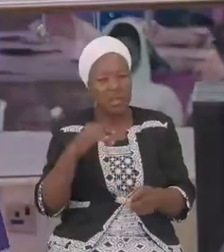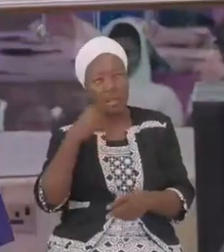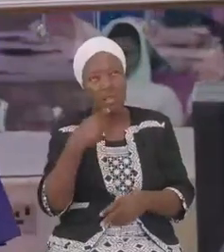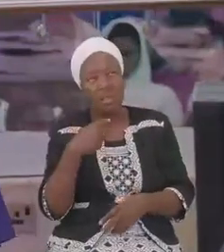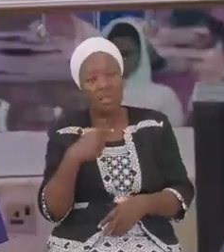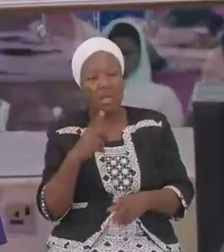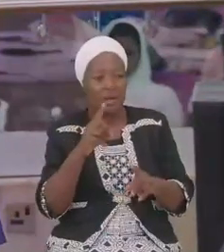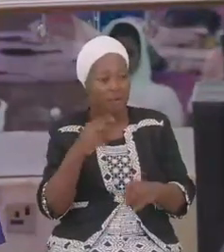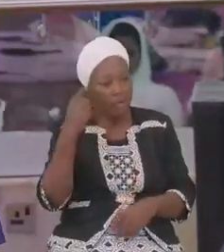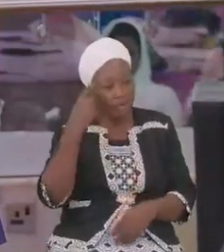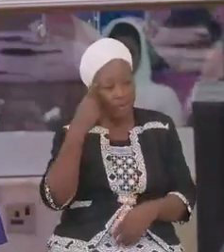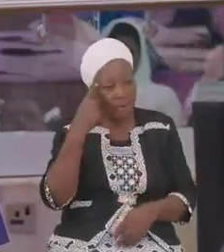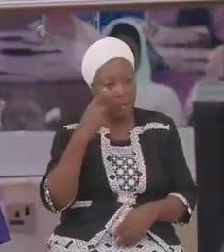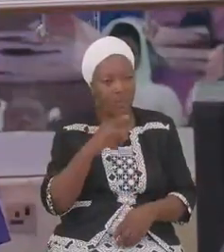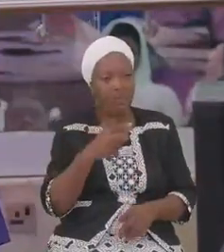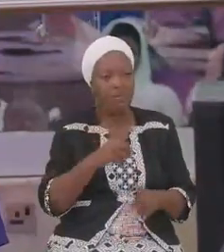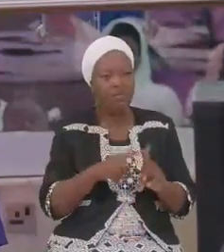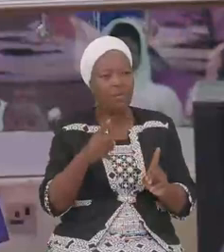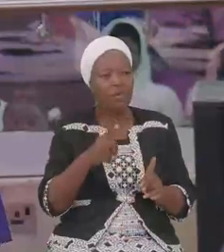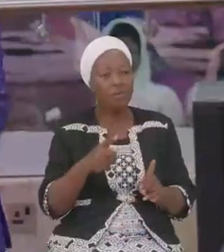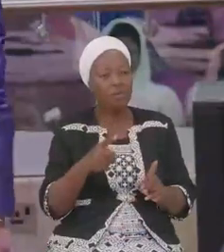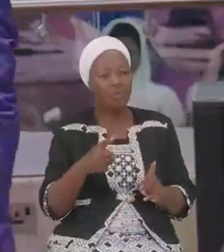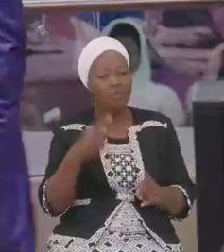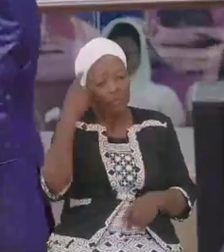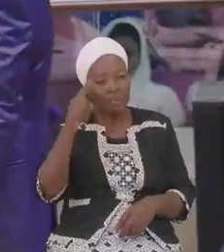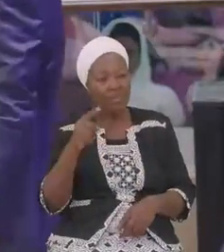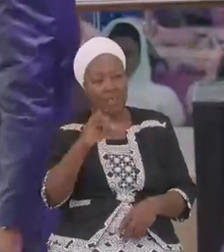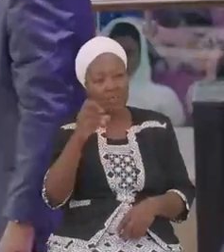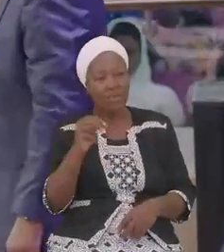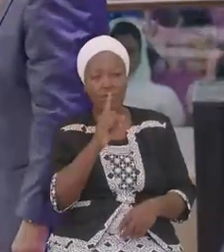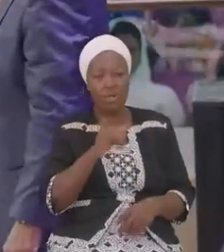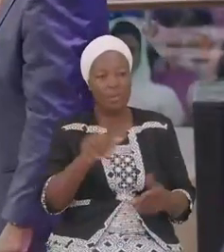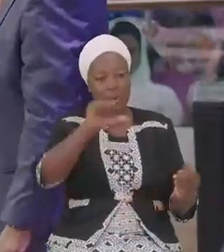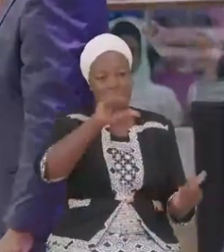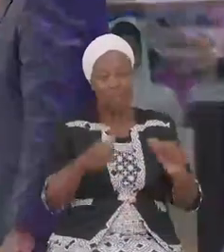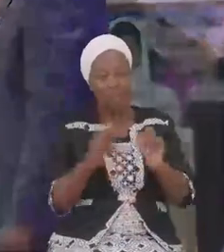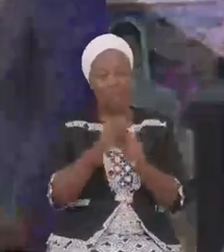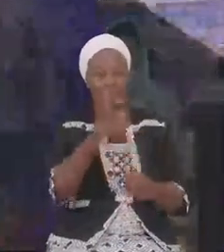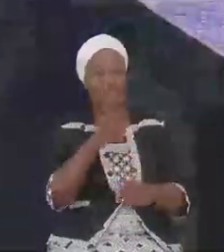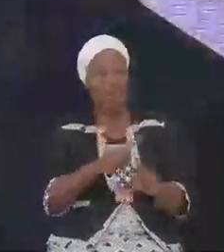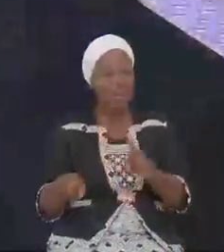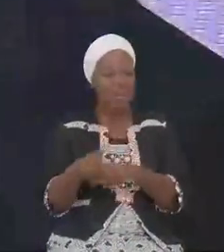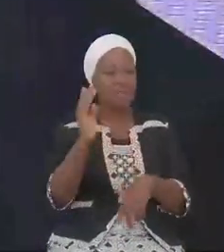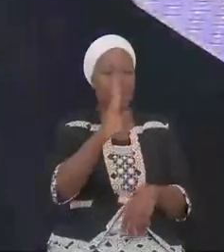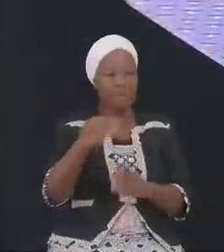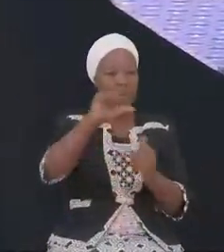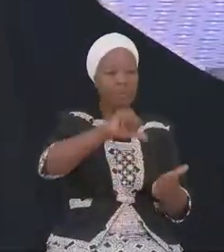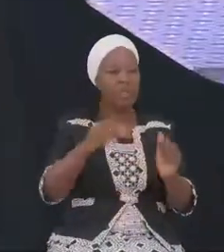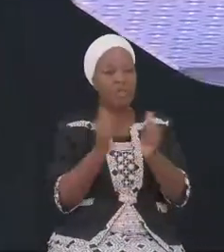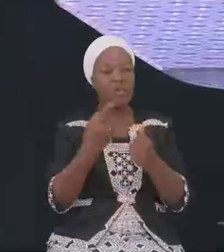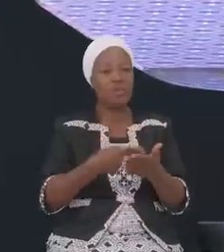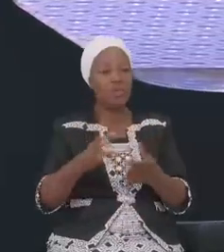Car Jean a baptisé d'eau, mais vous, dans peu de jours, vous serez baptisés du